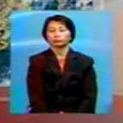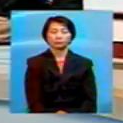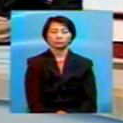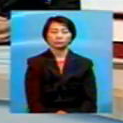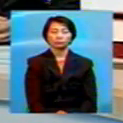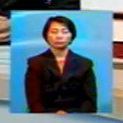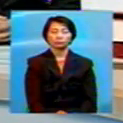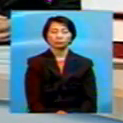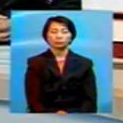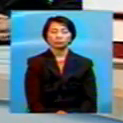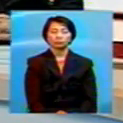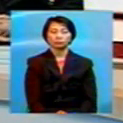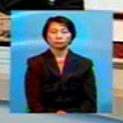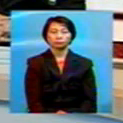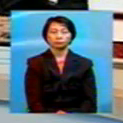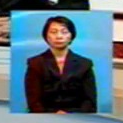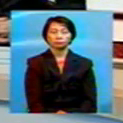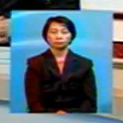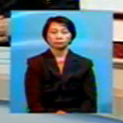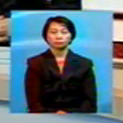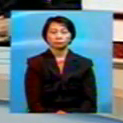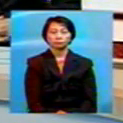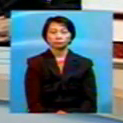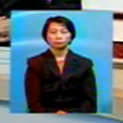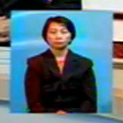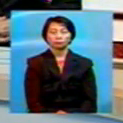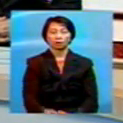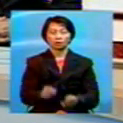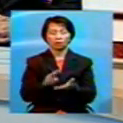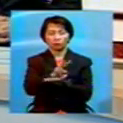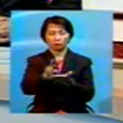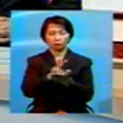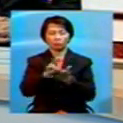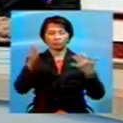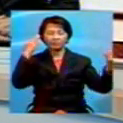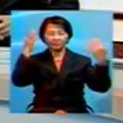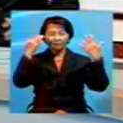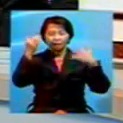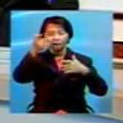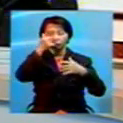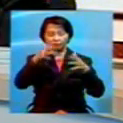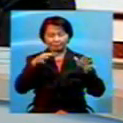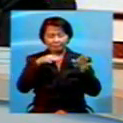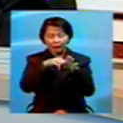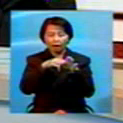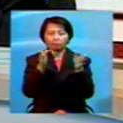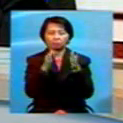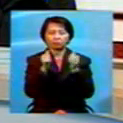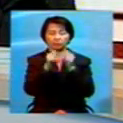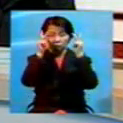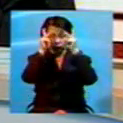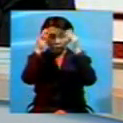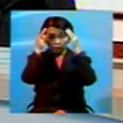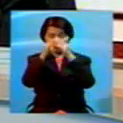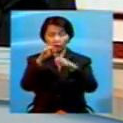kita masih bersama berita nasional susulan penyebaran video kekecohan berpunca akibat kemalangan Jalan Raya di Kuantan